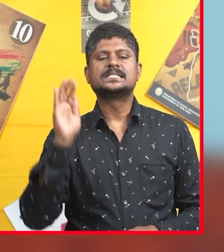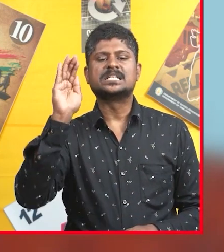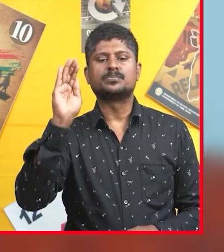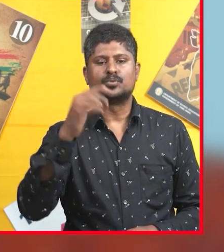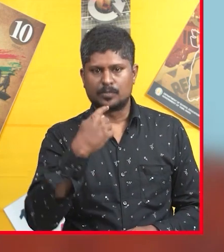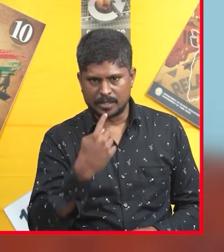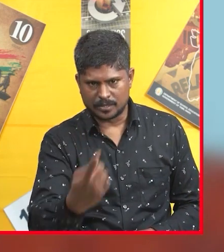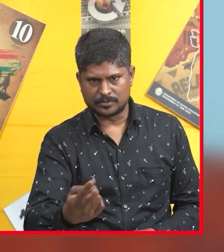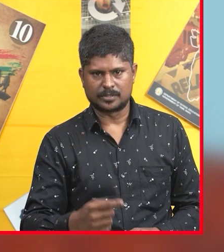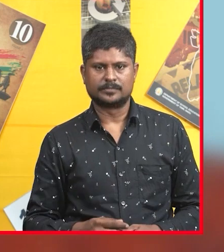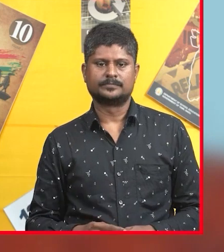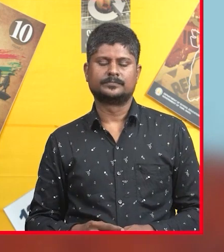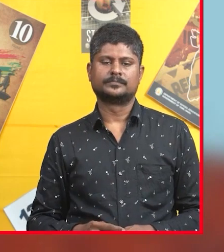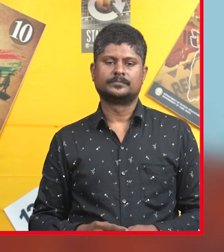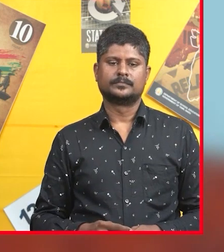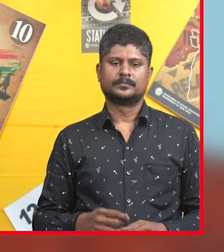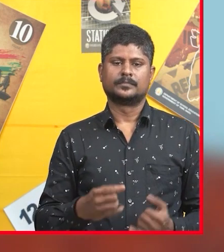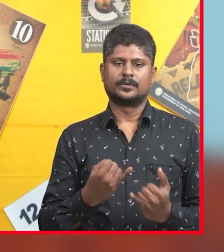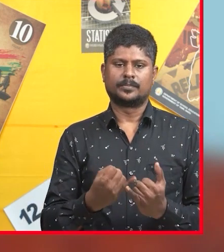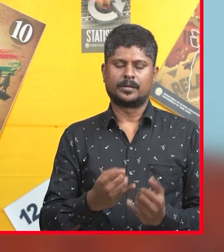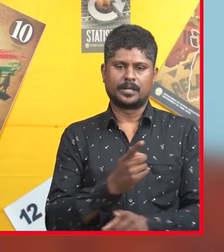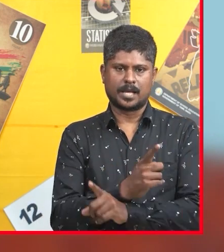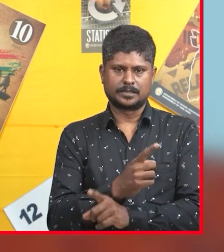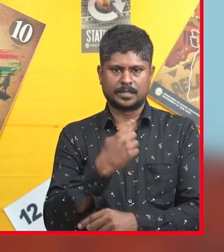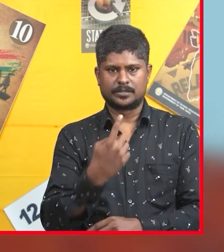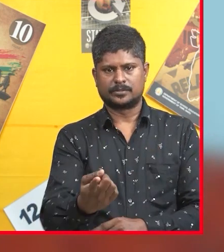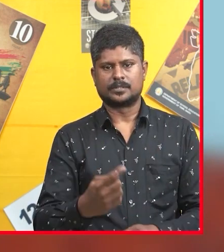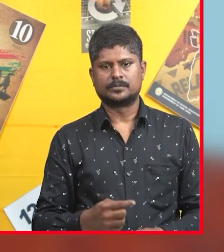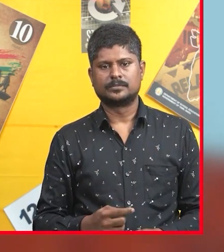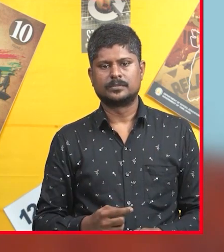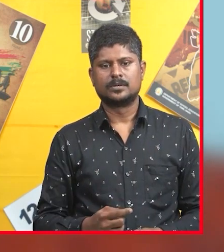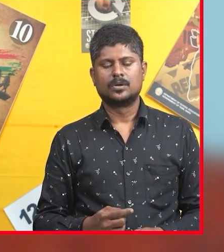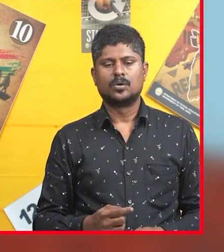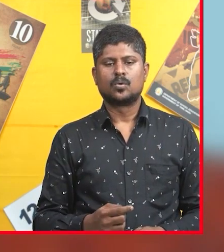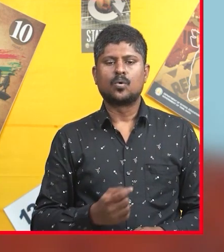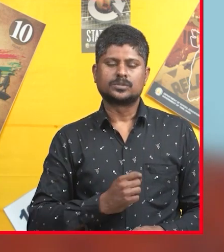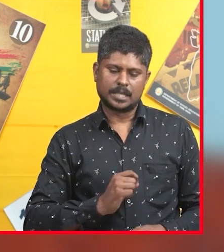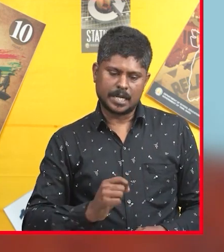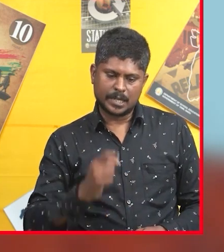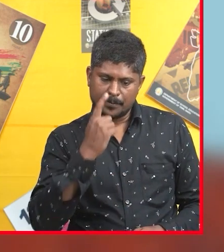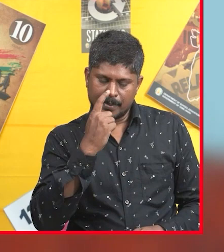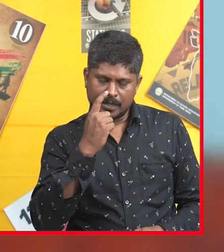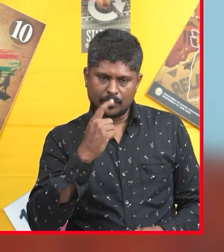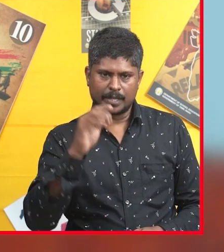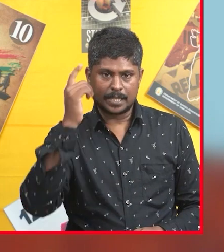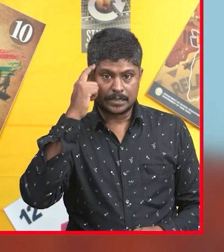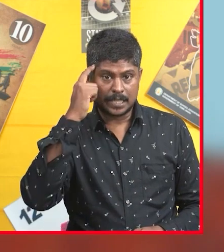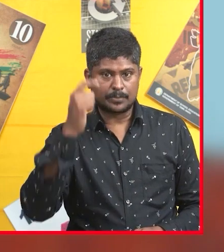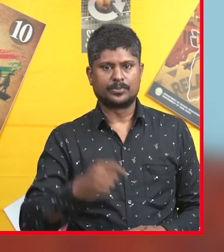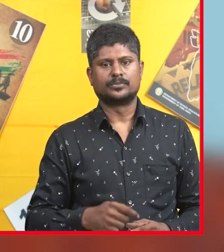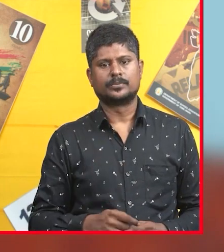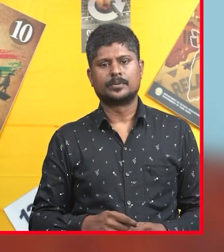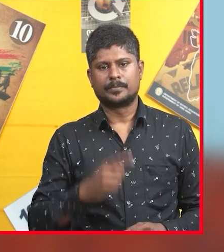சொல்லக்கூடியது அப்படின்னு. இப்ப நம்ம பாடல்ல என்ன சொல்றாங்கன்னா கோசல நாட்டு பெண்களின் சிறப்பை பத்தி சொல்றாங்க.